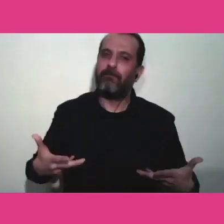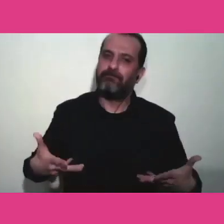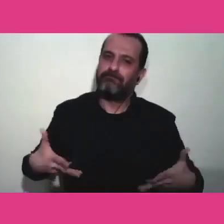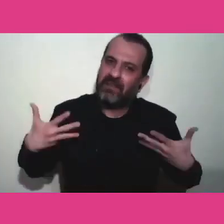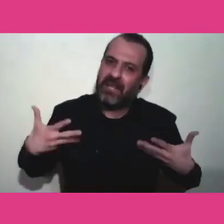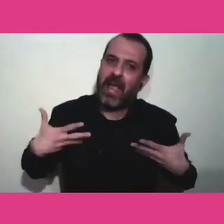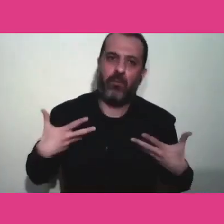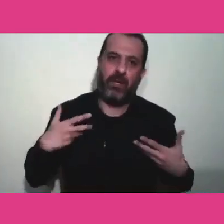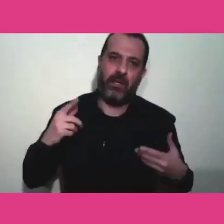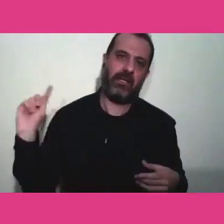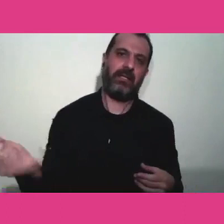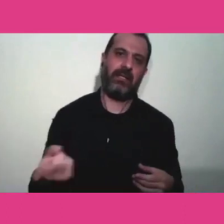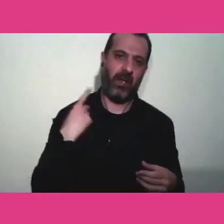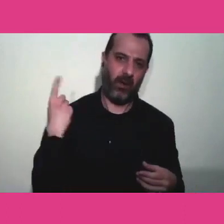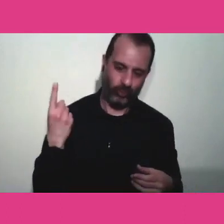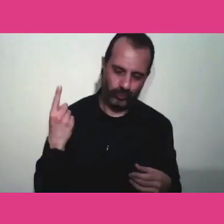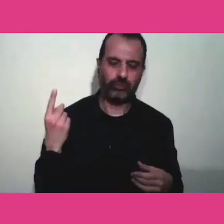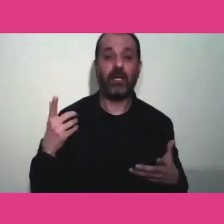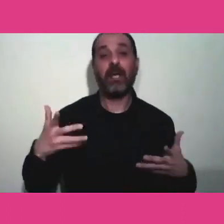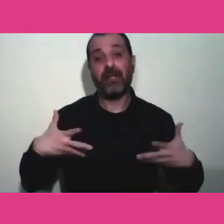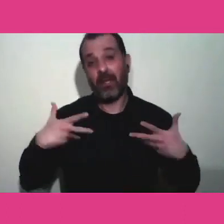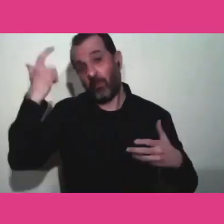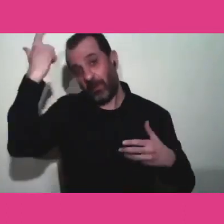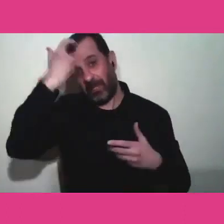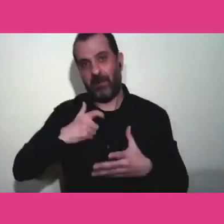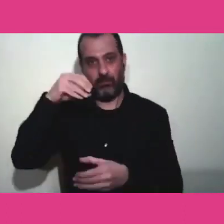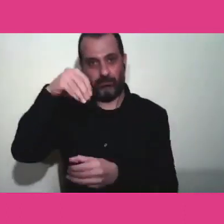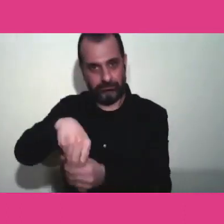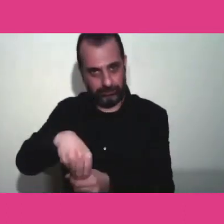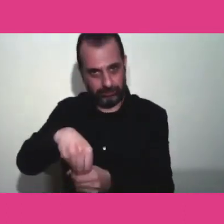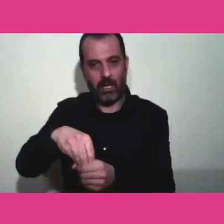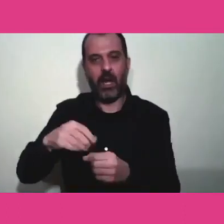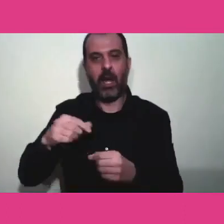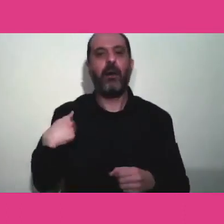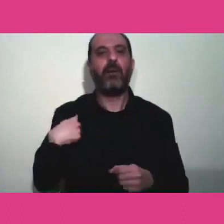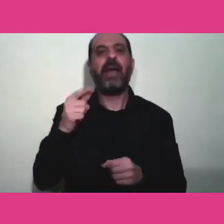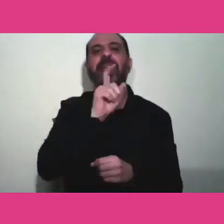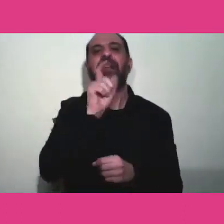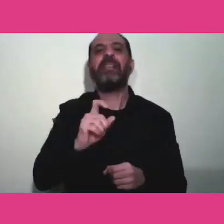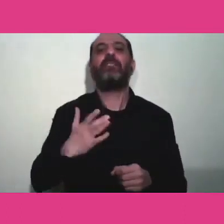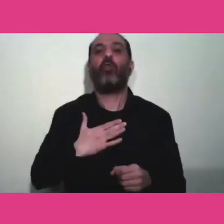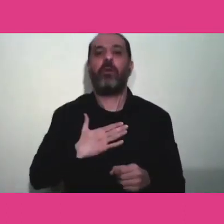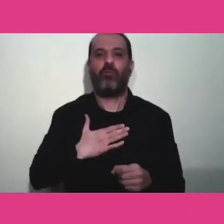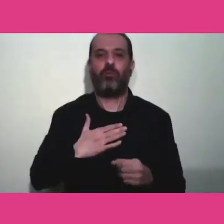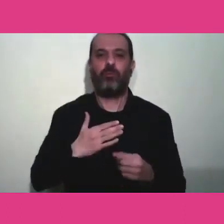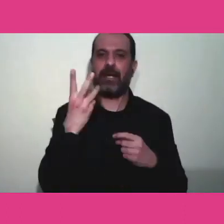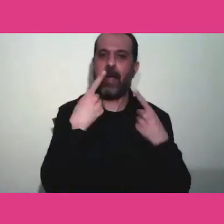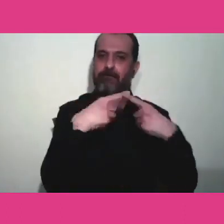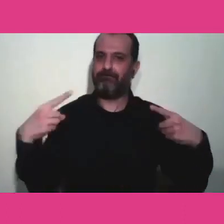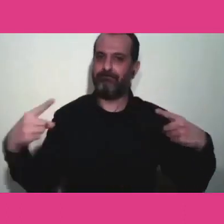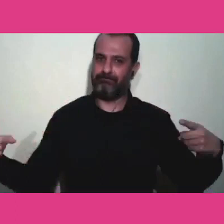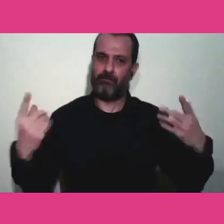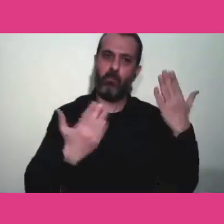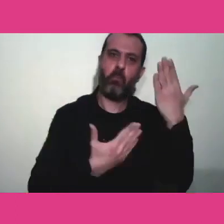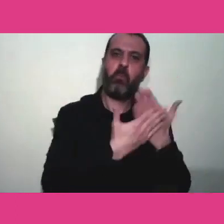μιλήσω πρώτα λίγο για μένα. Χωρίζω τη ζωή μου σε τρία διαφορετικά μέρη. Το πρωί δουλεύω για μια μη κυβερνητική